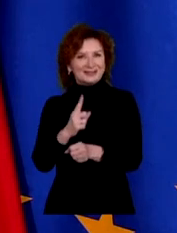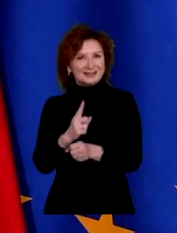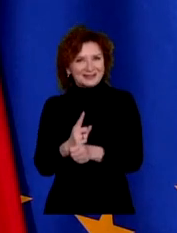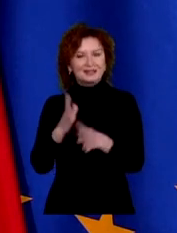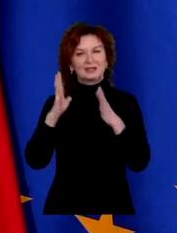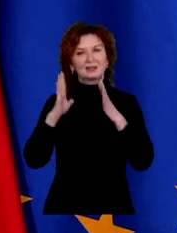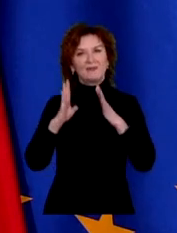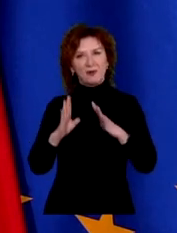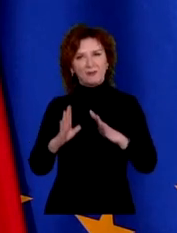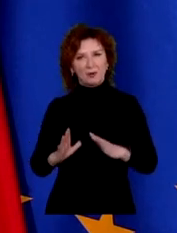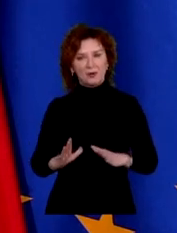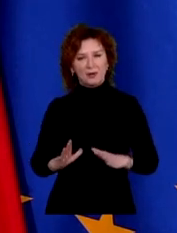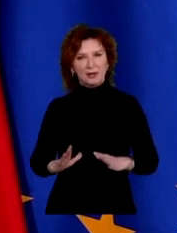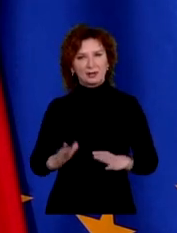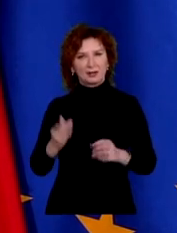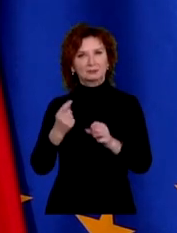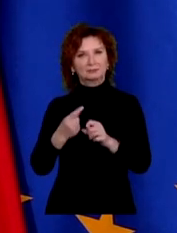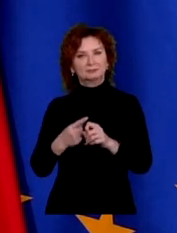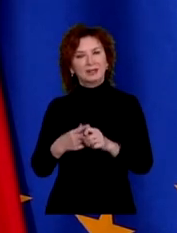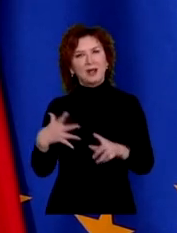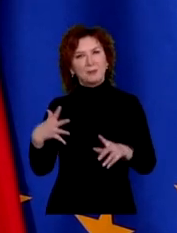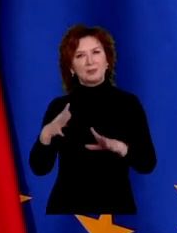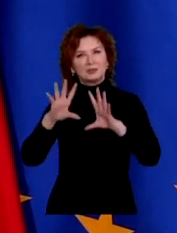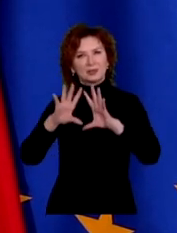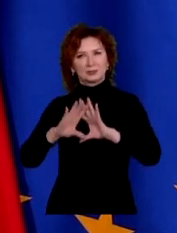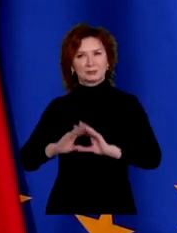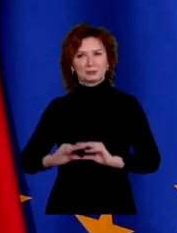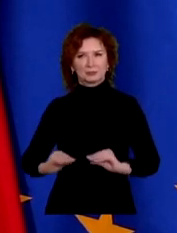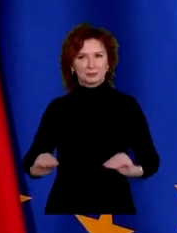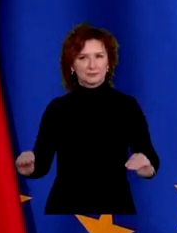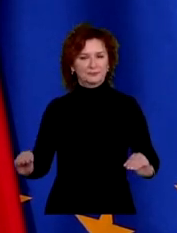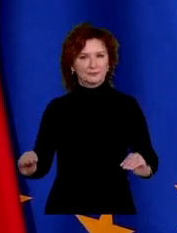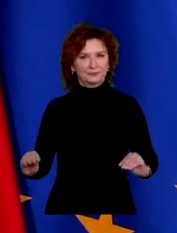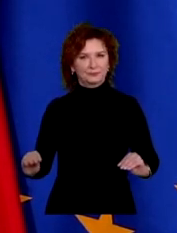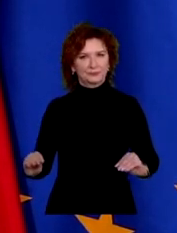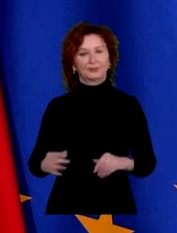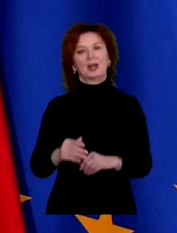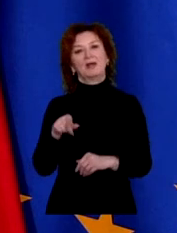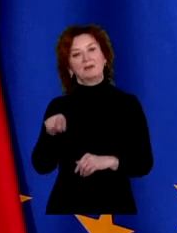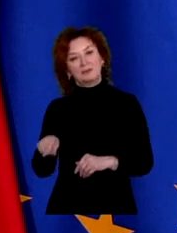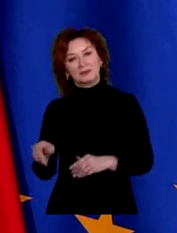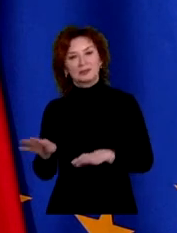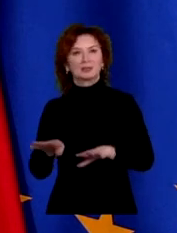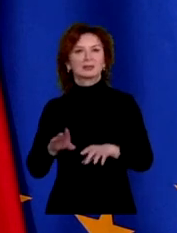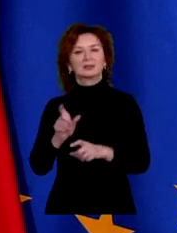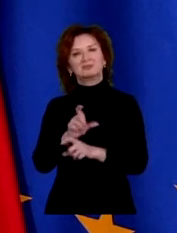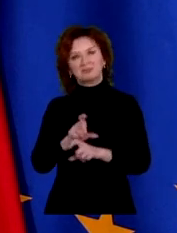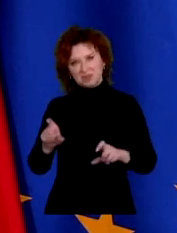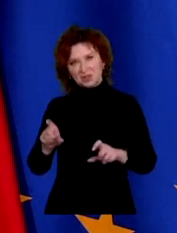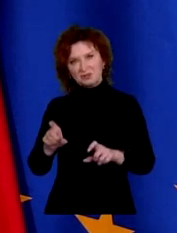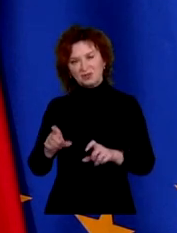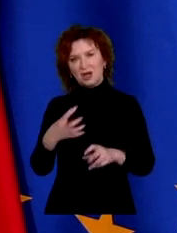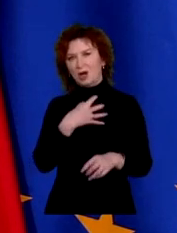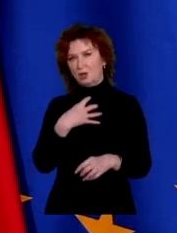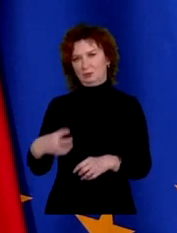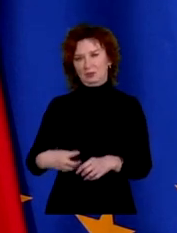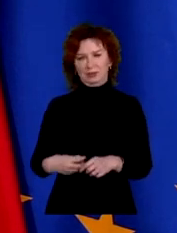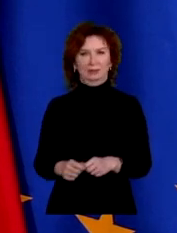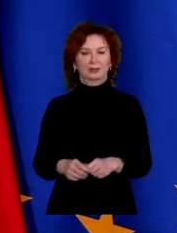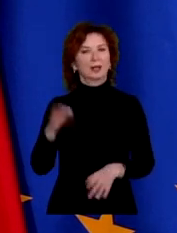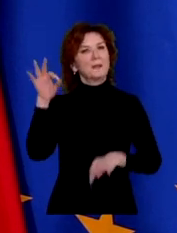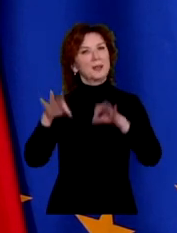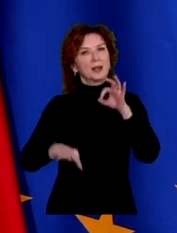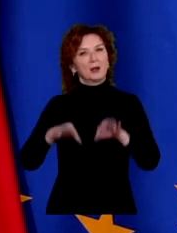stopniowego zdejmowania obostrzeń w tych obszarach, które uzyskują taką pozytywną rekomendację. Na konferencji prasowej